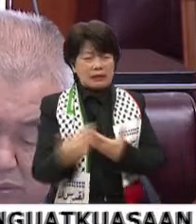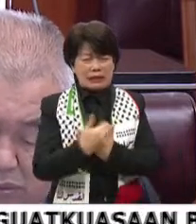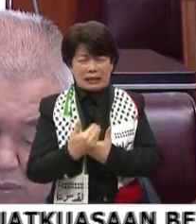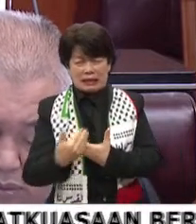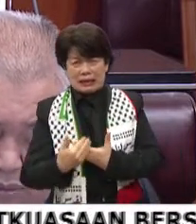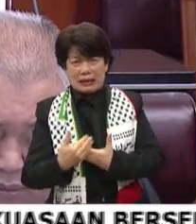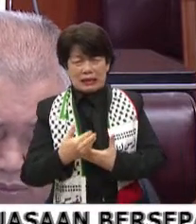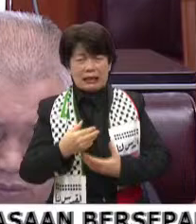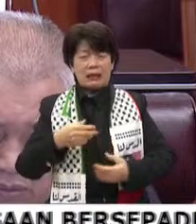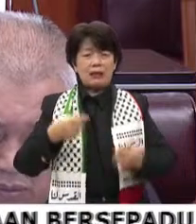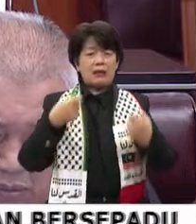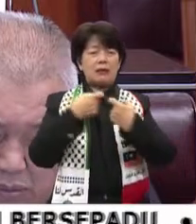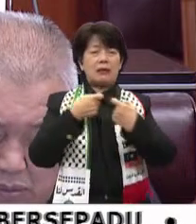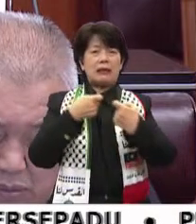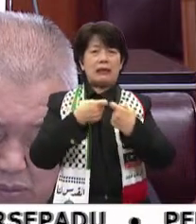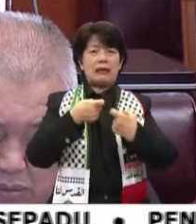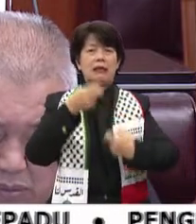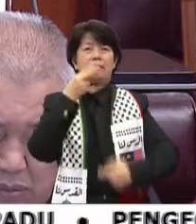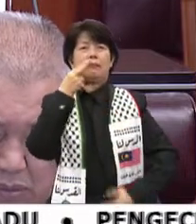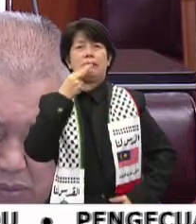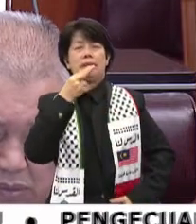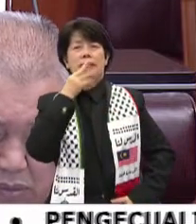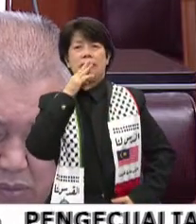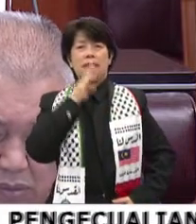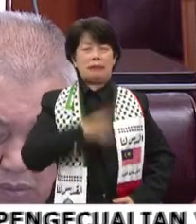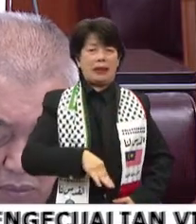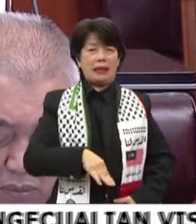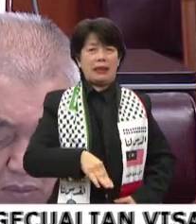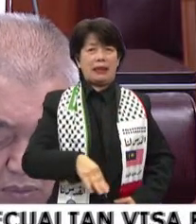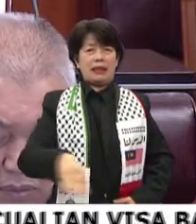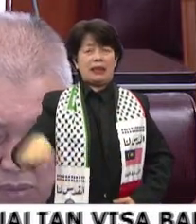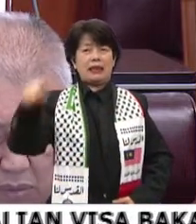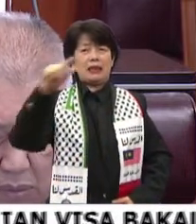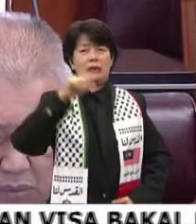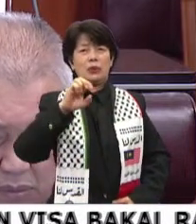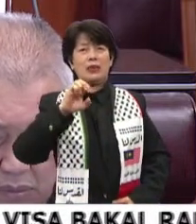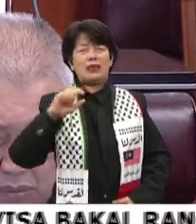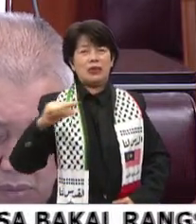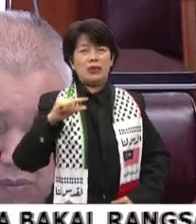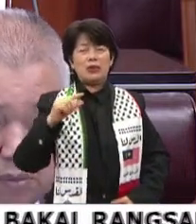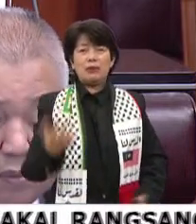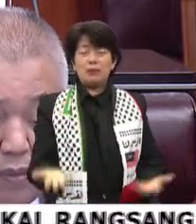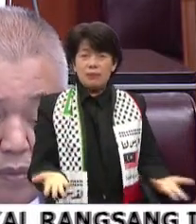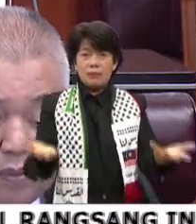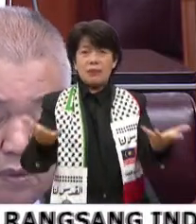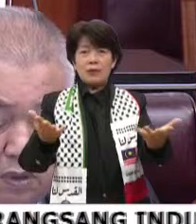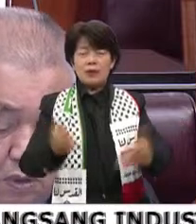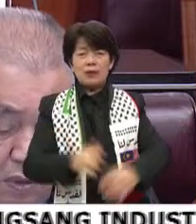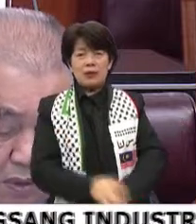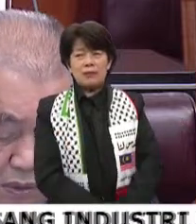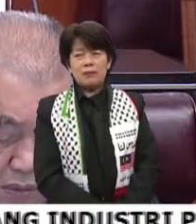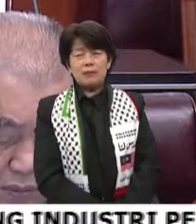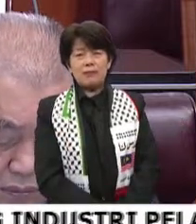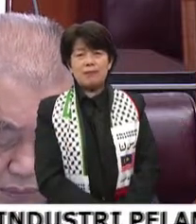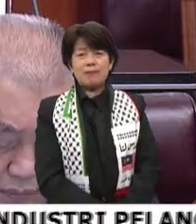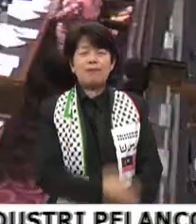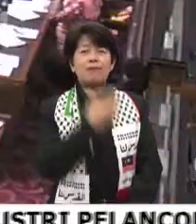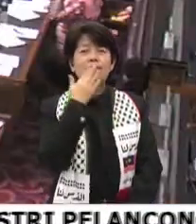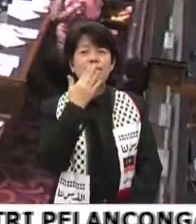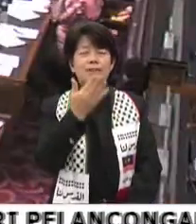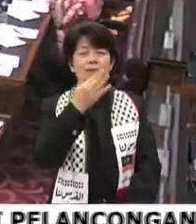onik dan serta meluluskan akta geg lah seperti kita katakan secara holistik Terima